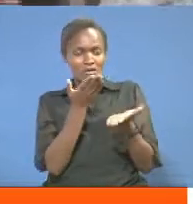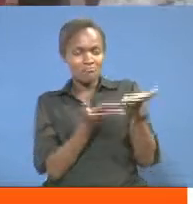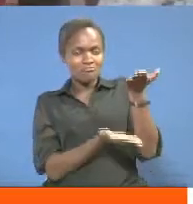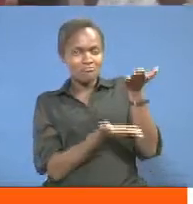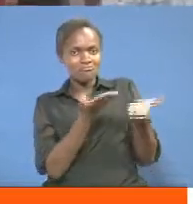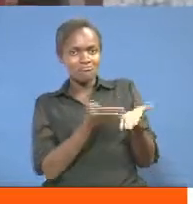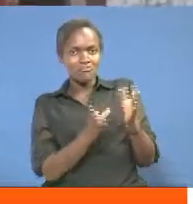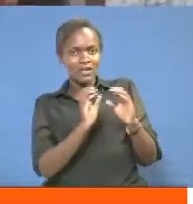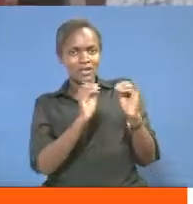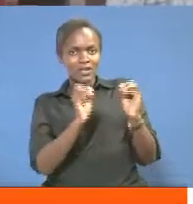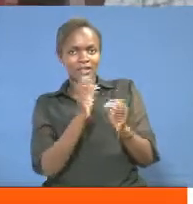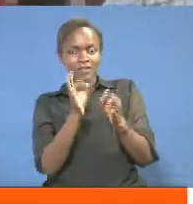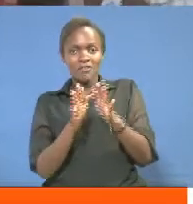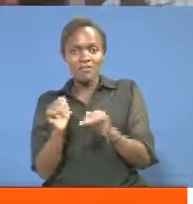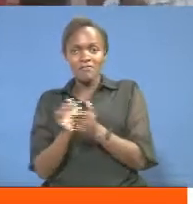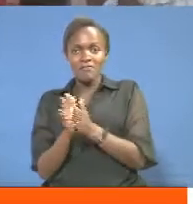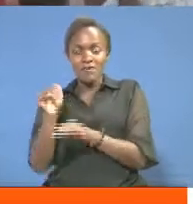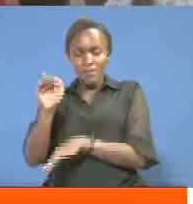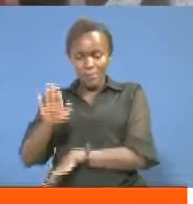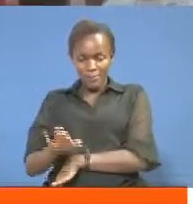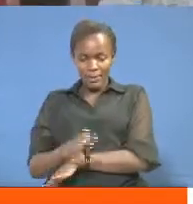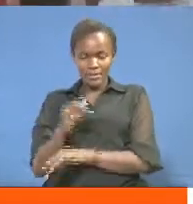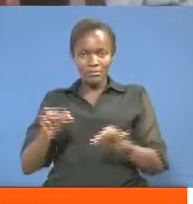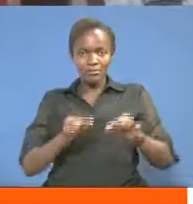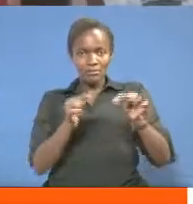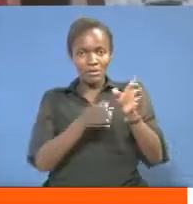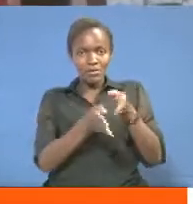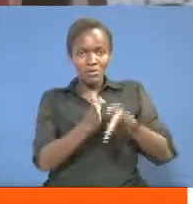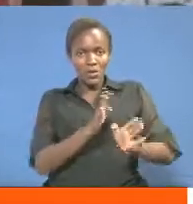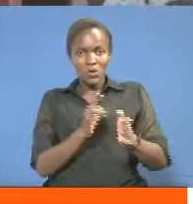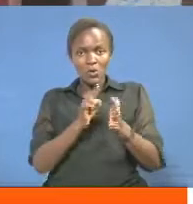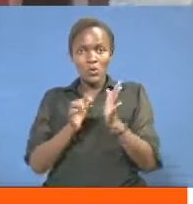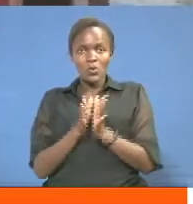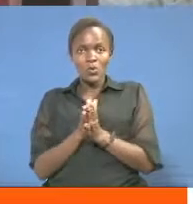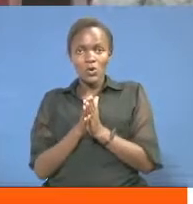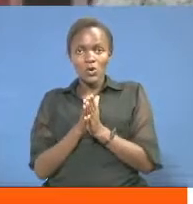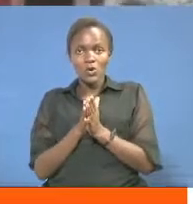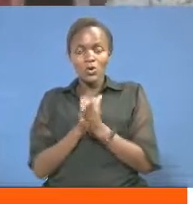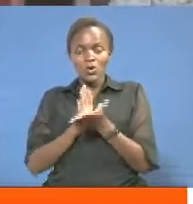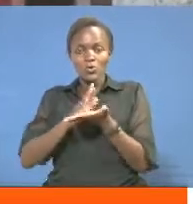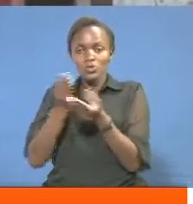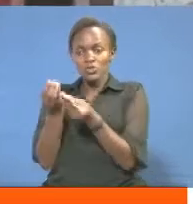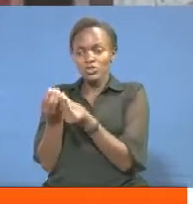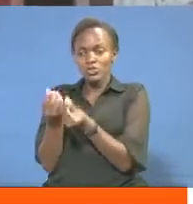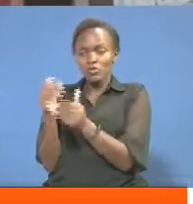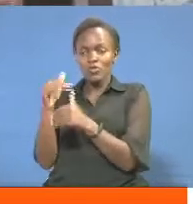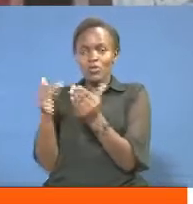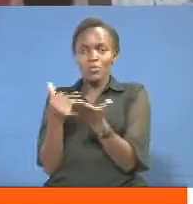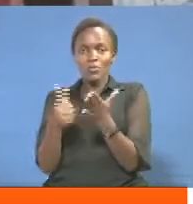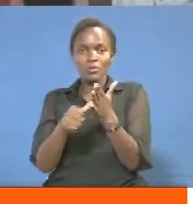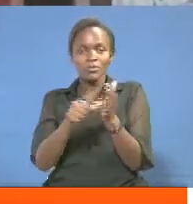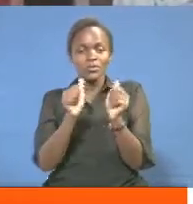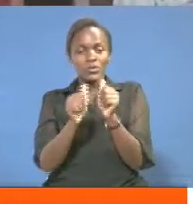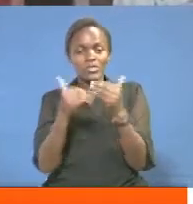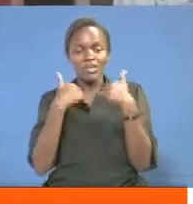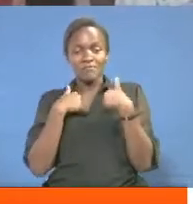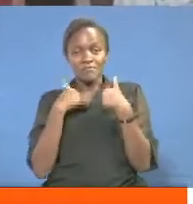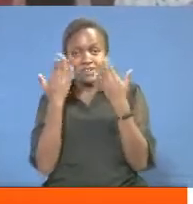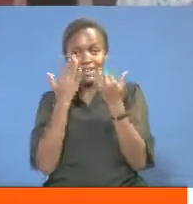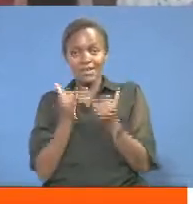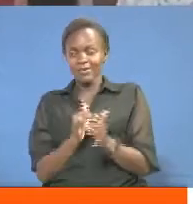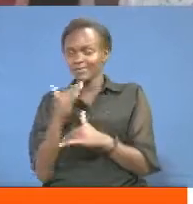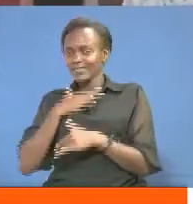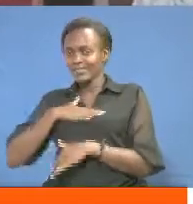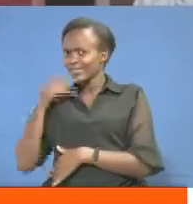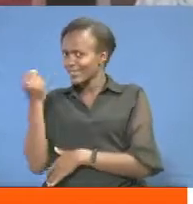outcome if Parliament is given the opportunity to iron out the issues that are outstanding.